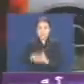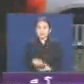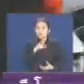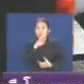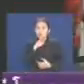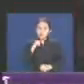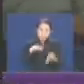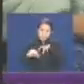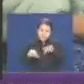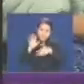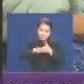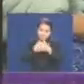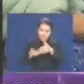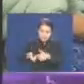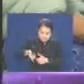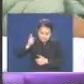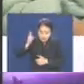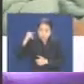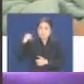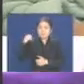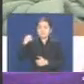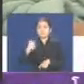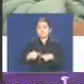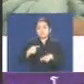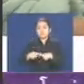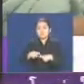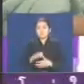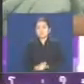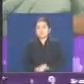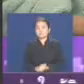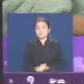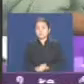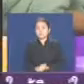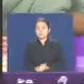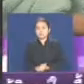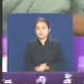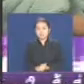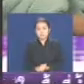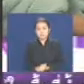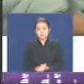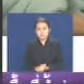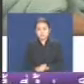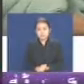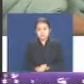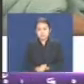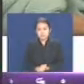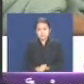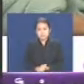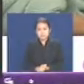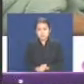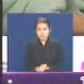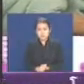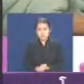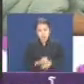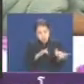ช้ากว่านี ้ครึ่งเดือนเลยไห ม ละ ครึ่งเดือนแล้วเดี๋ยวยาย แล้วต้องไปครึ่งเดือนนะ